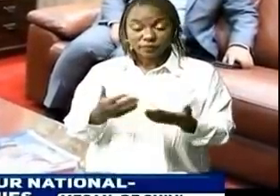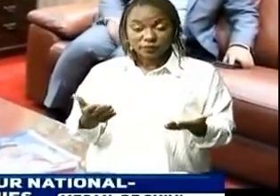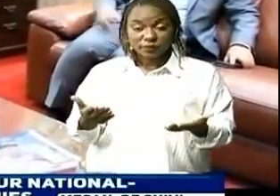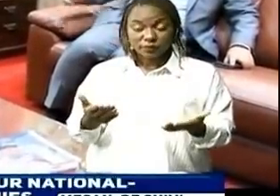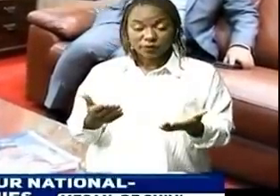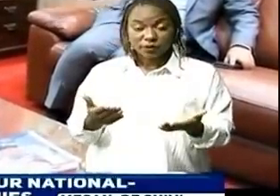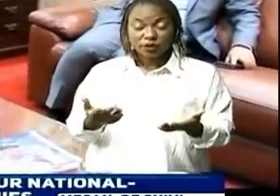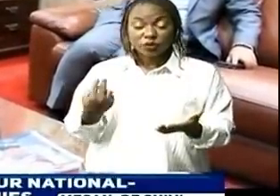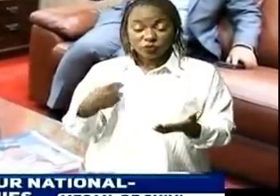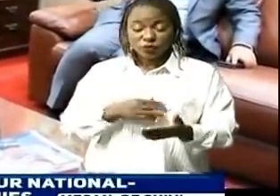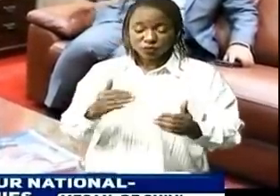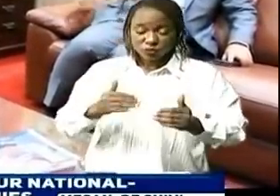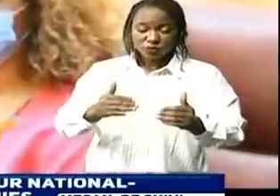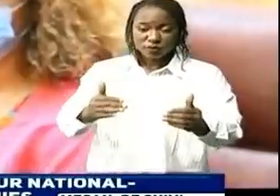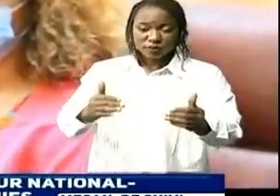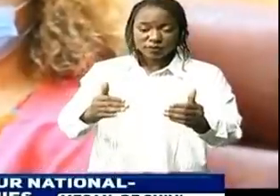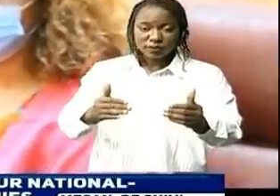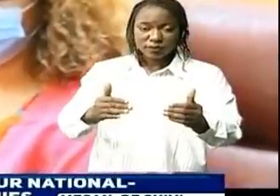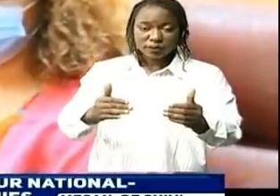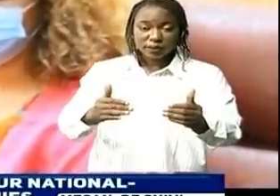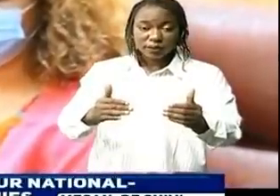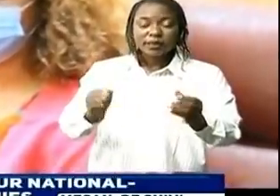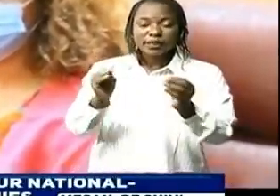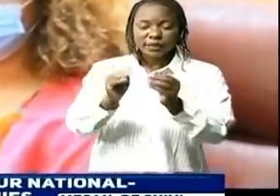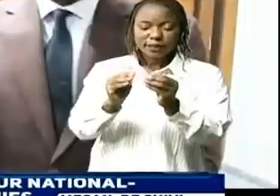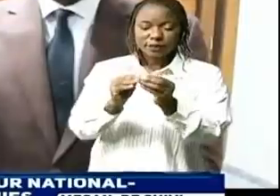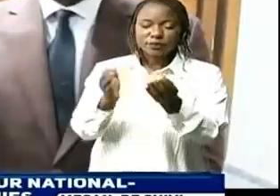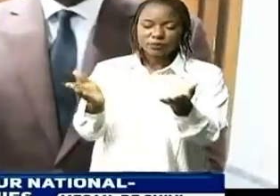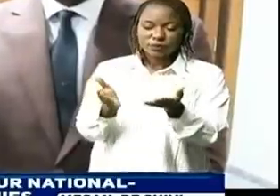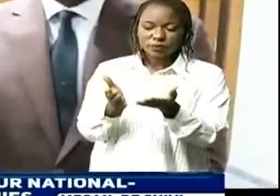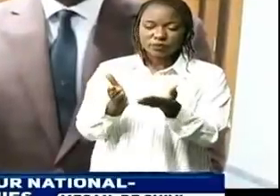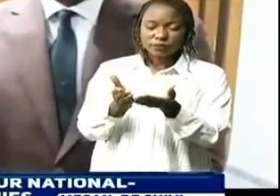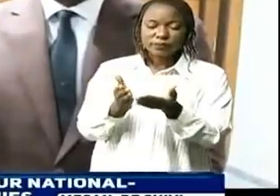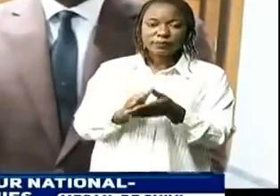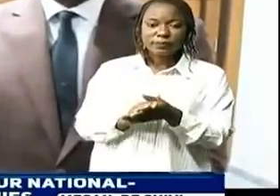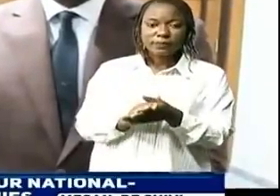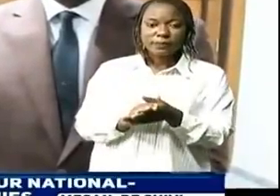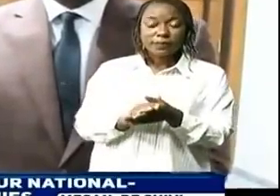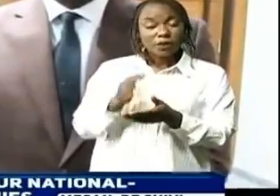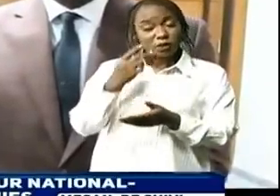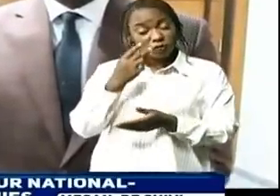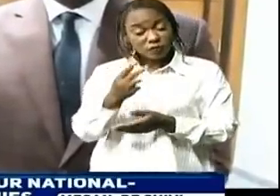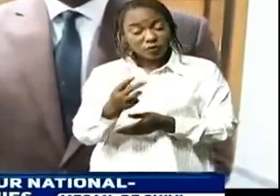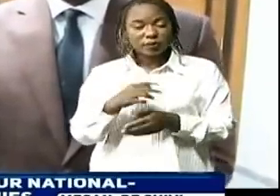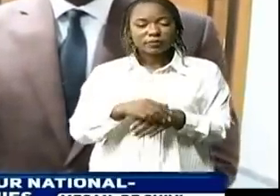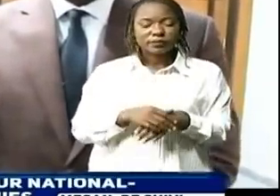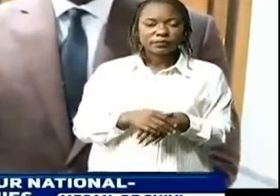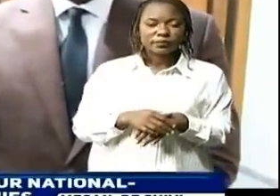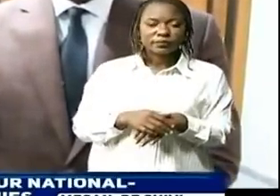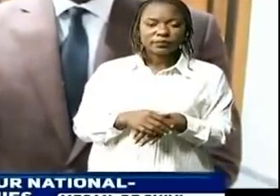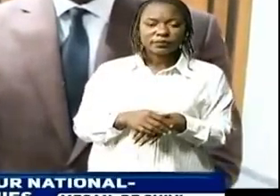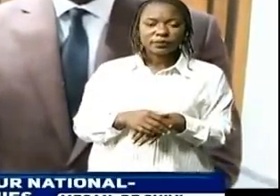assurer le suivi de cette réunion et surtout dans le contexte des